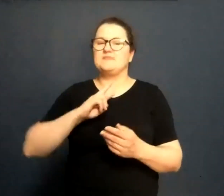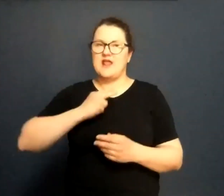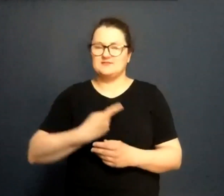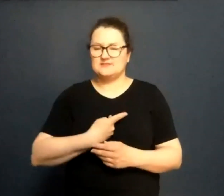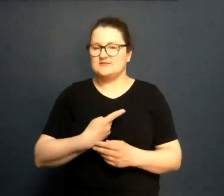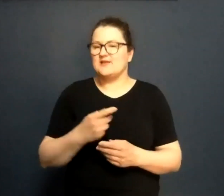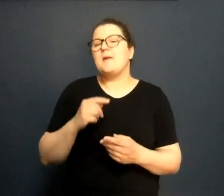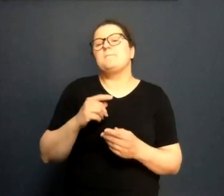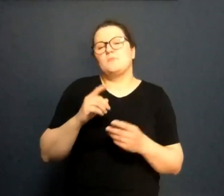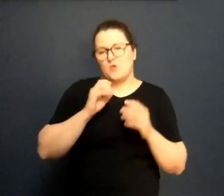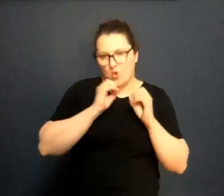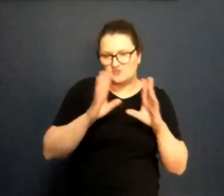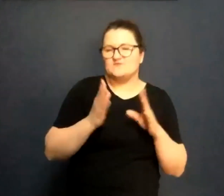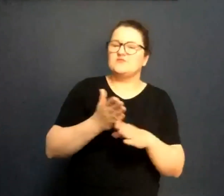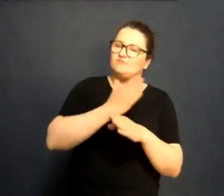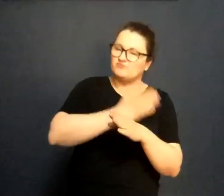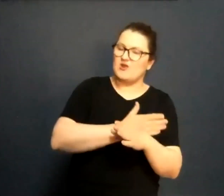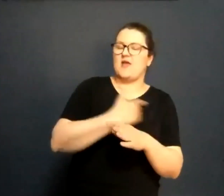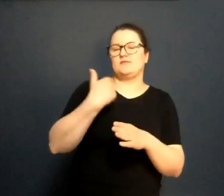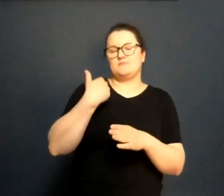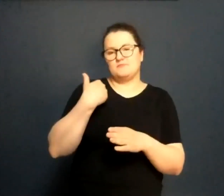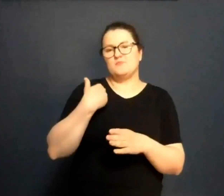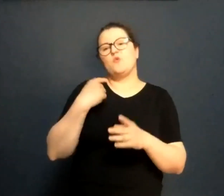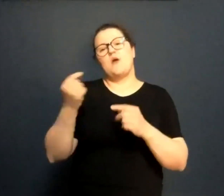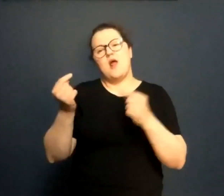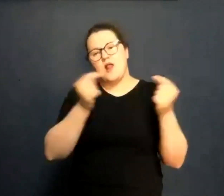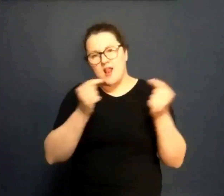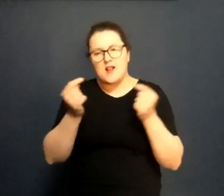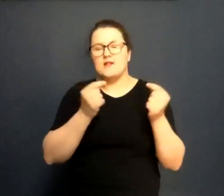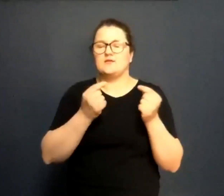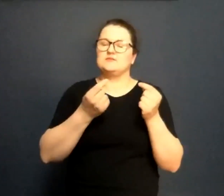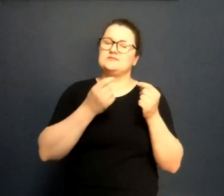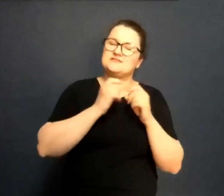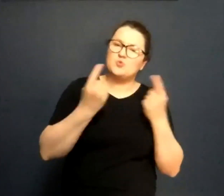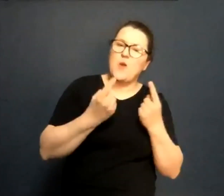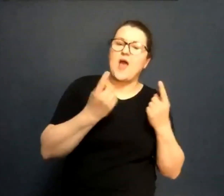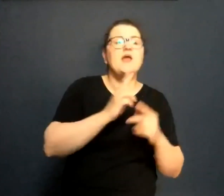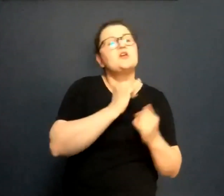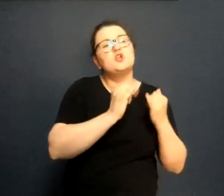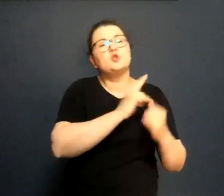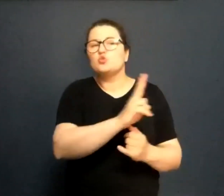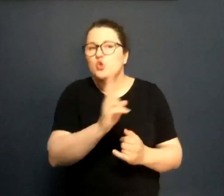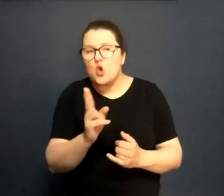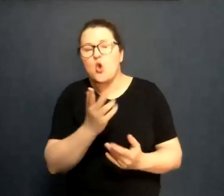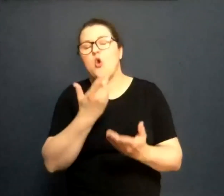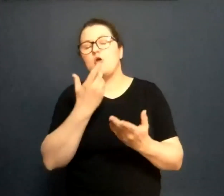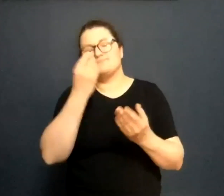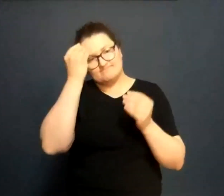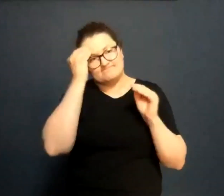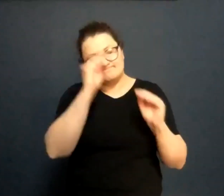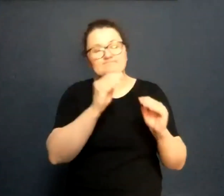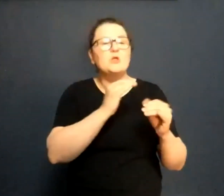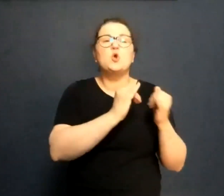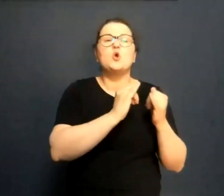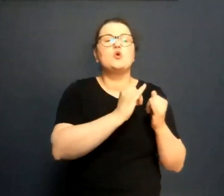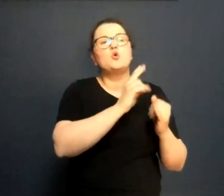negocjując tę sytuację, czy też rozmawiając, informując, że jeżeli ktoś z Państwa nie wiem, z